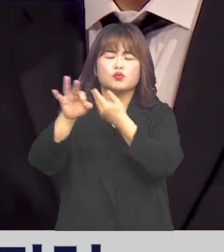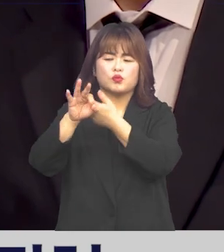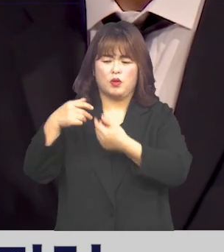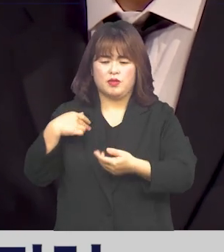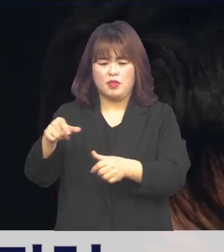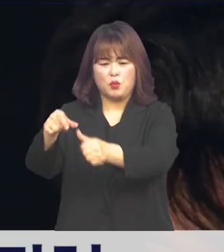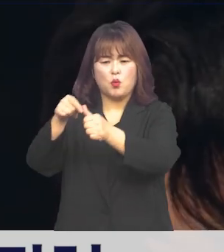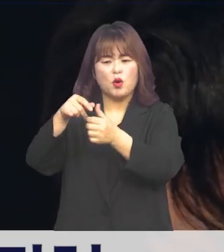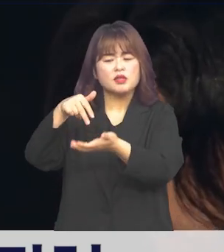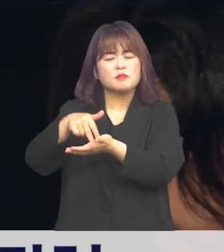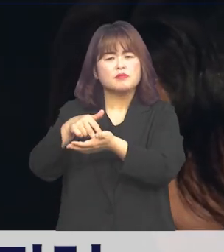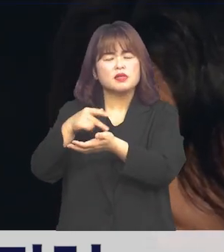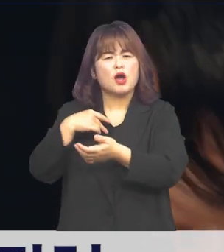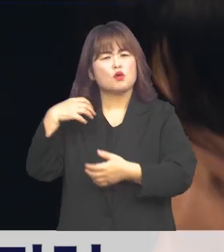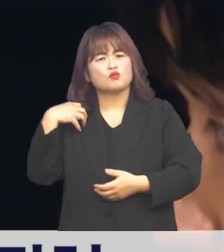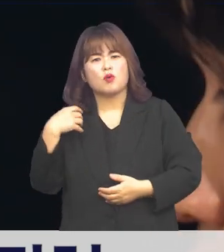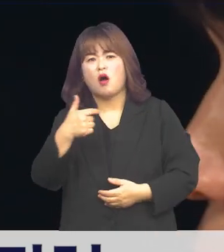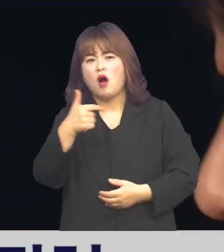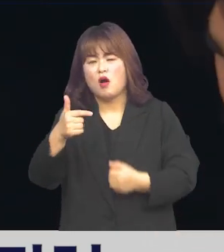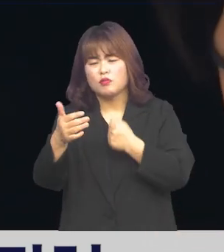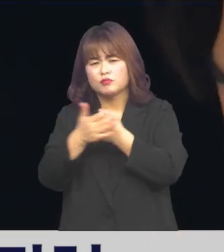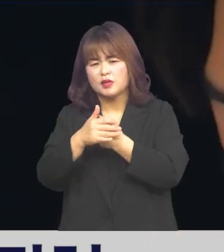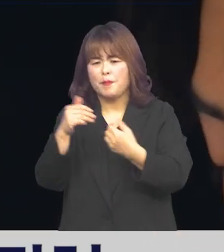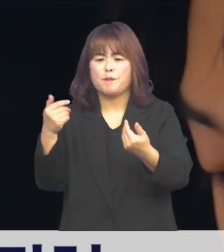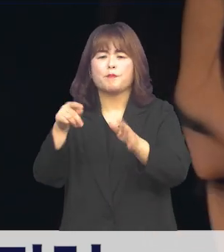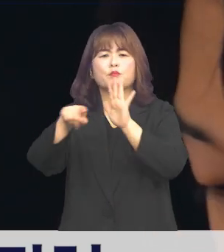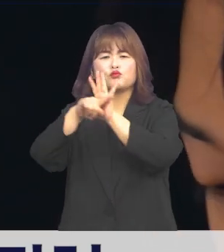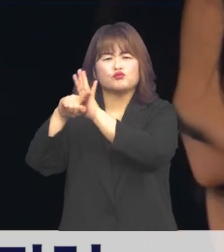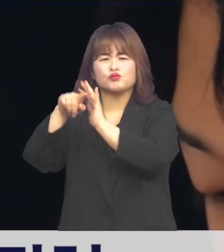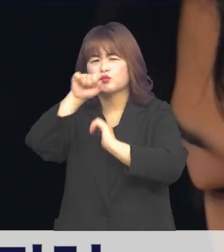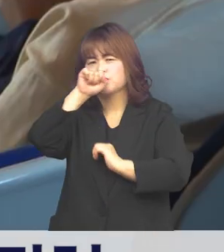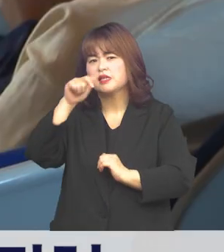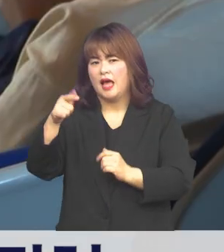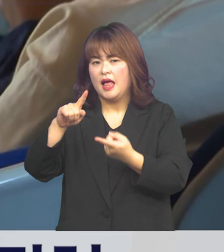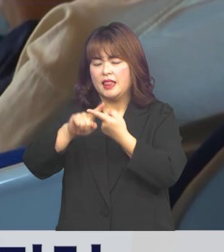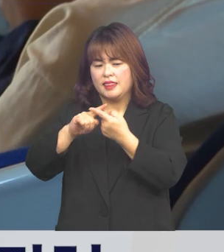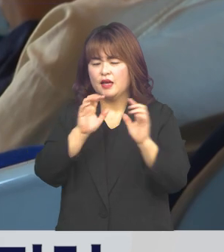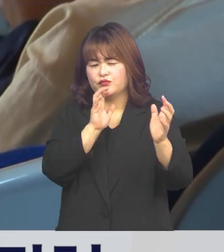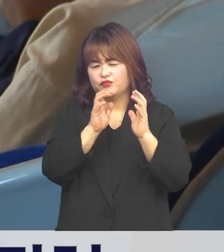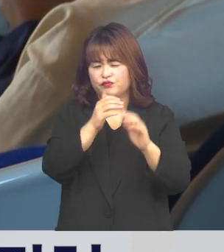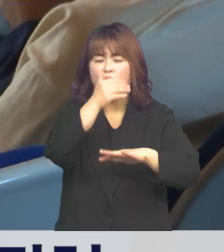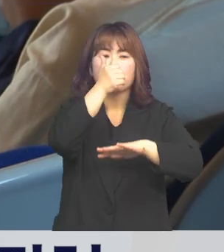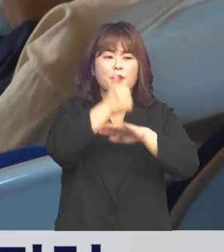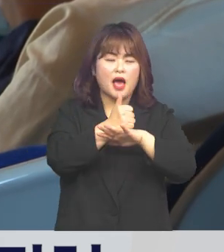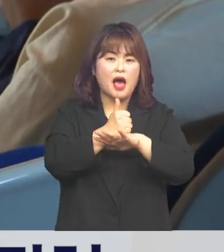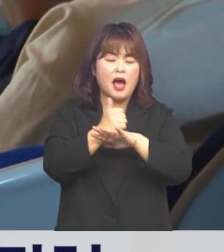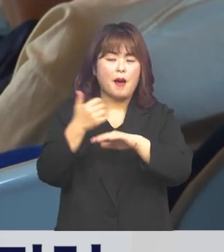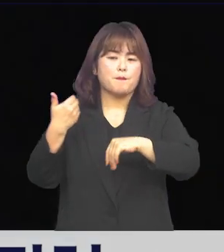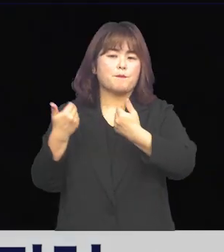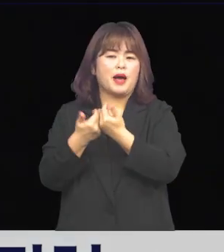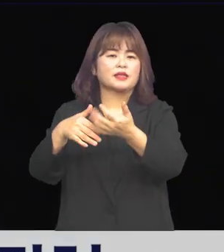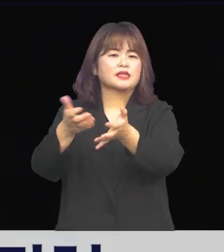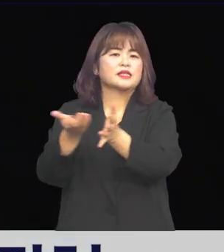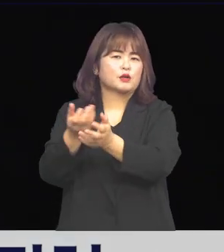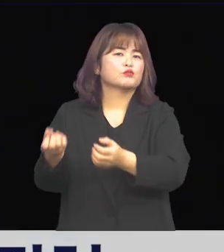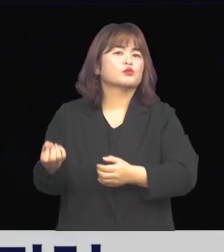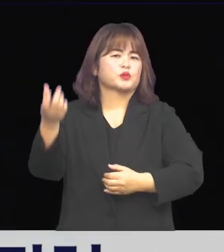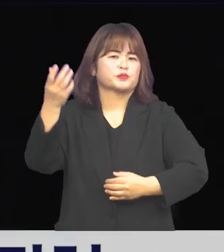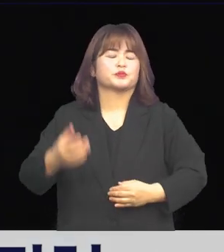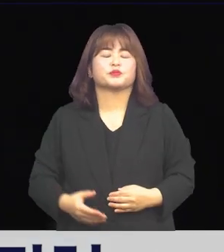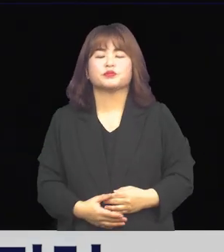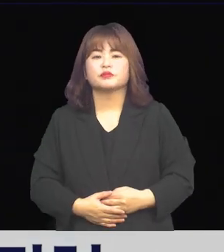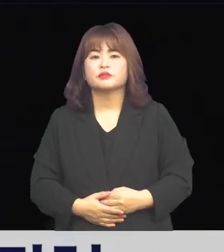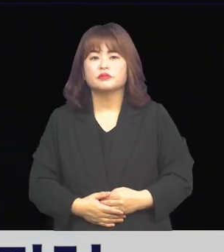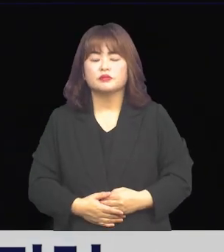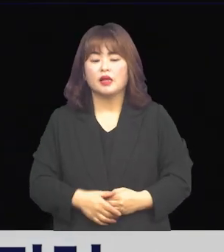증가시켜 경제 전반에 부작용을 초래한다고 반박했습니다. 치열한 논의 끝에 반대팀이 우승을